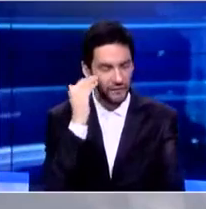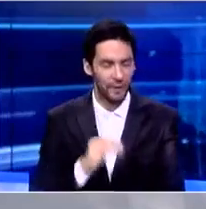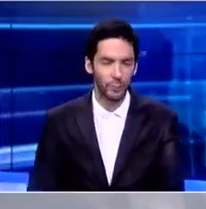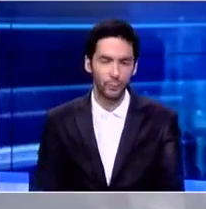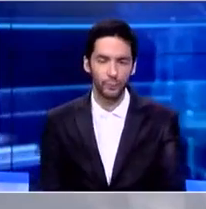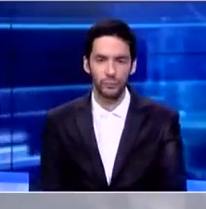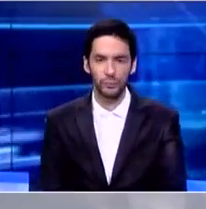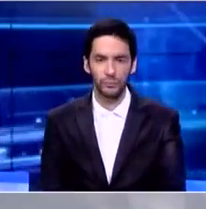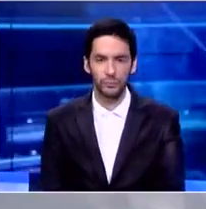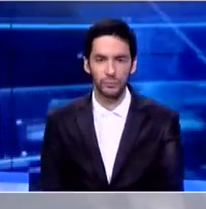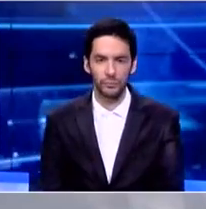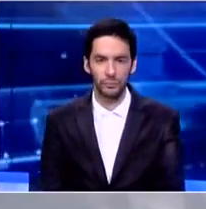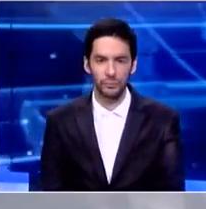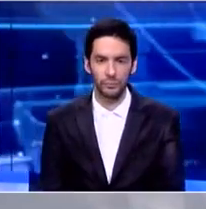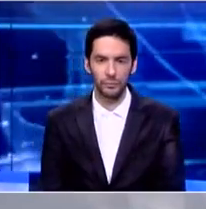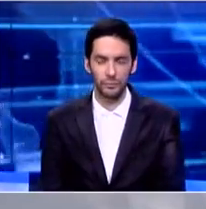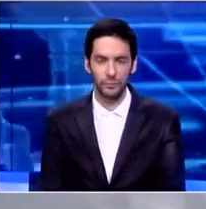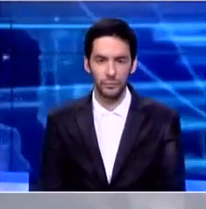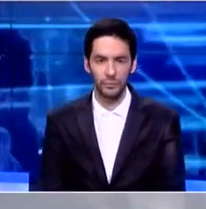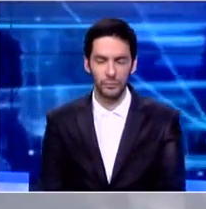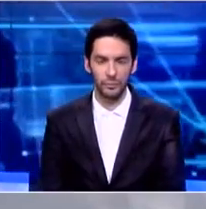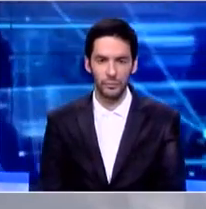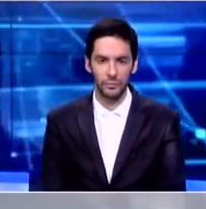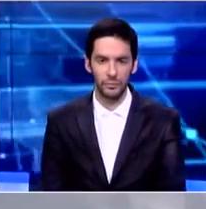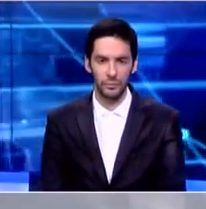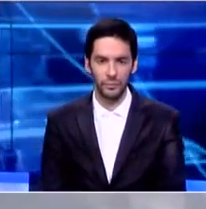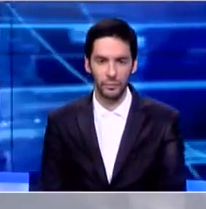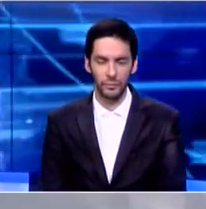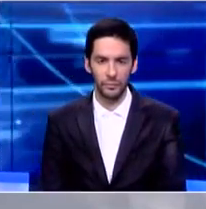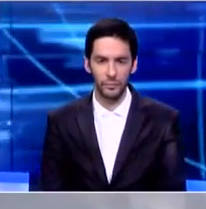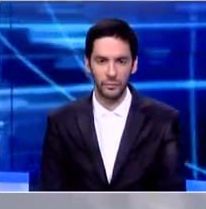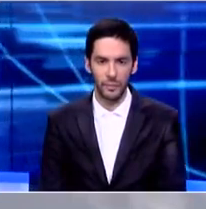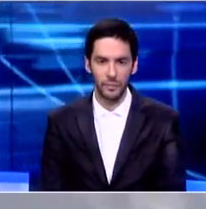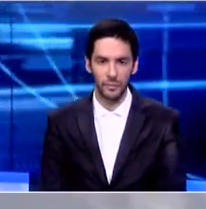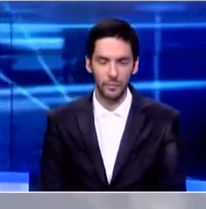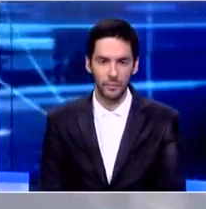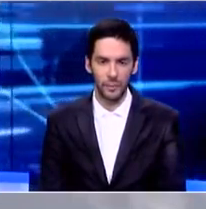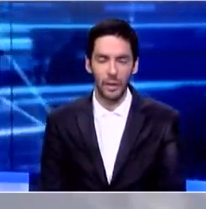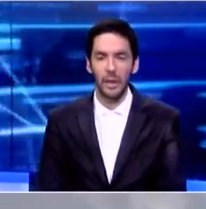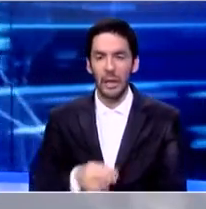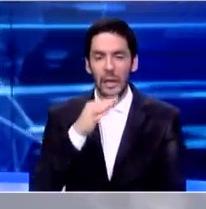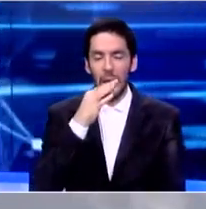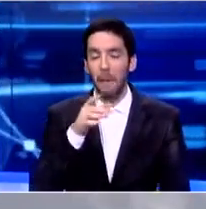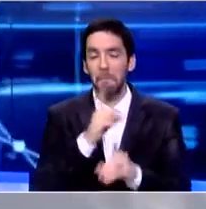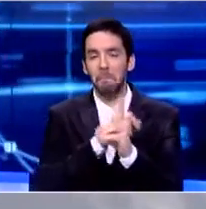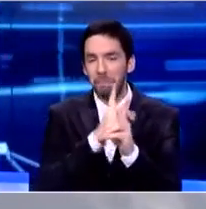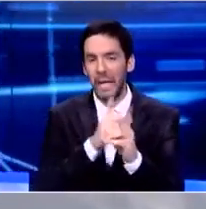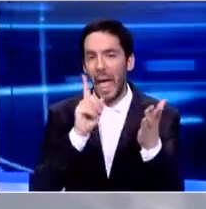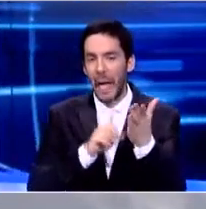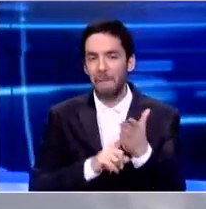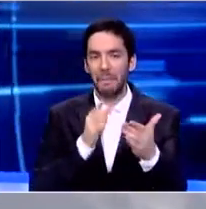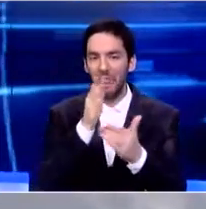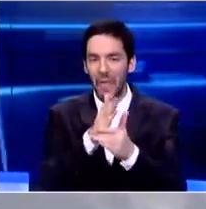Η διάμεση ηλικία αυτών οι οποίοι έλαβαν με κάποιο τρόπο νοσοκομειακή περίθαλψη, ήπια ή πιο